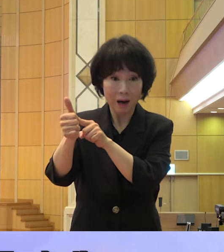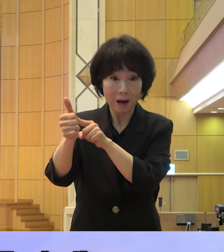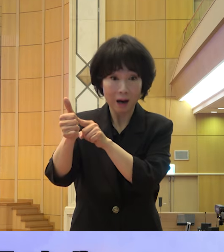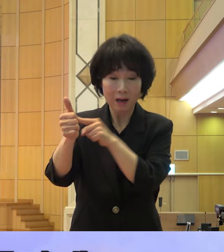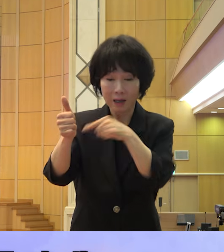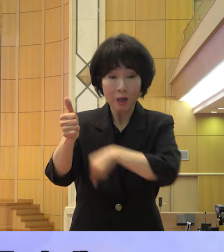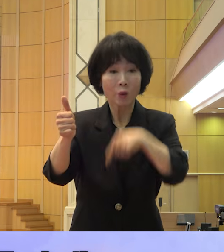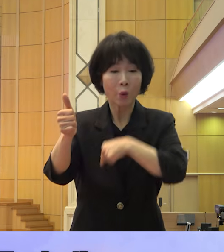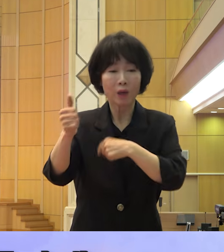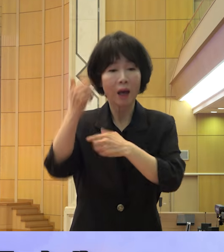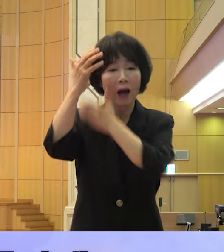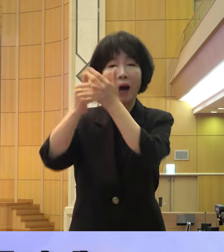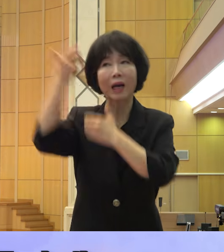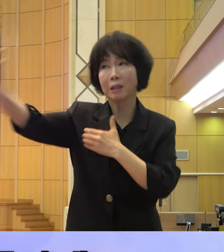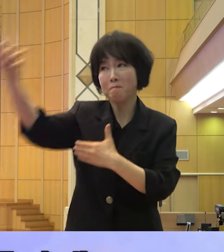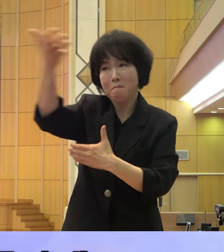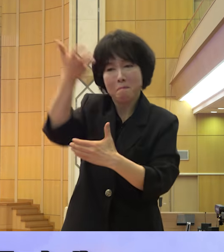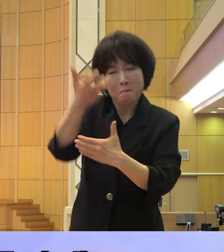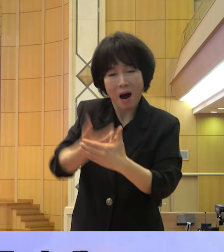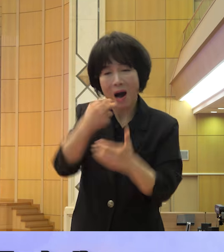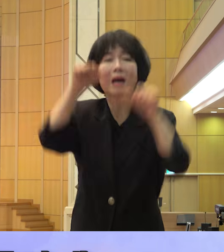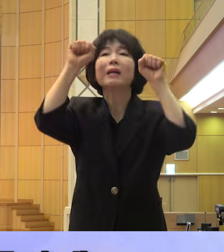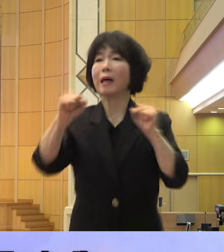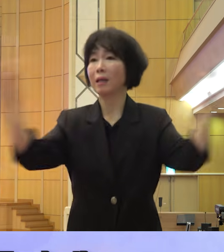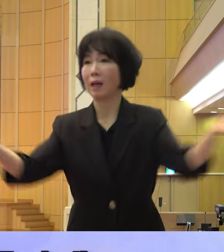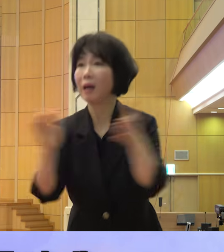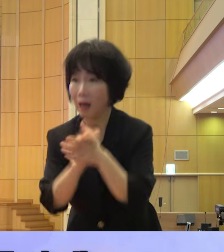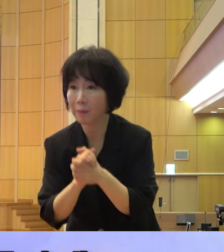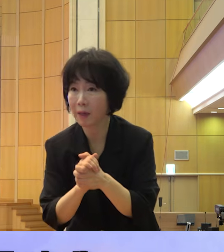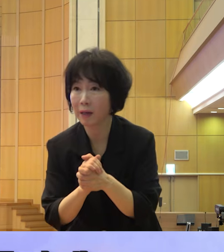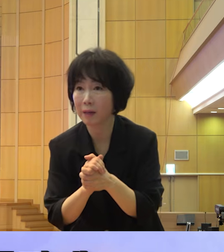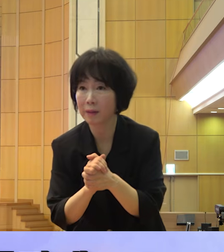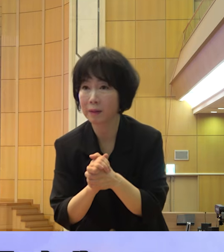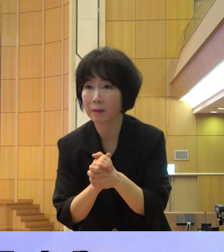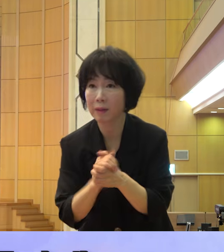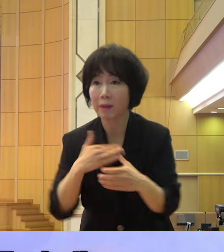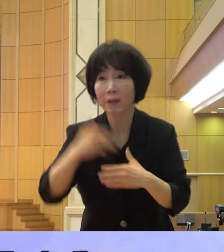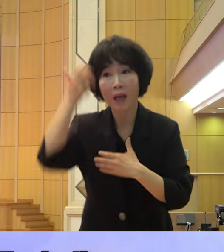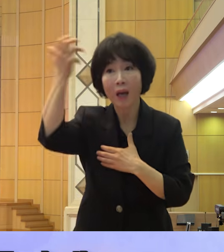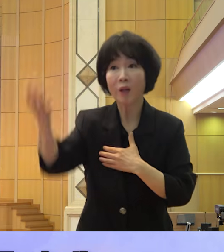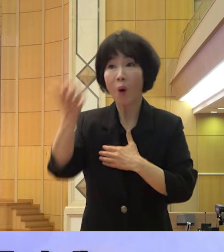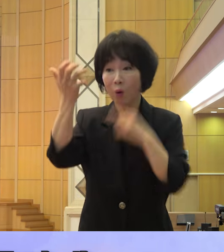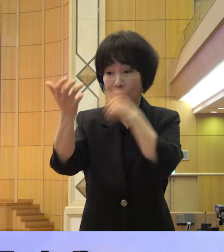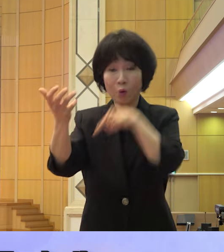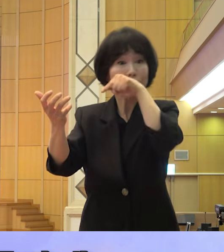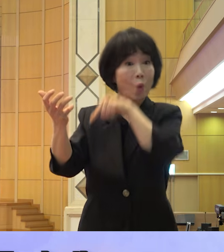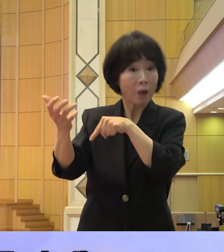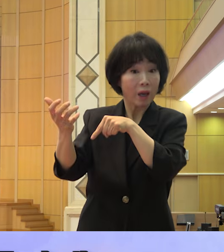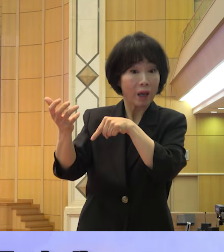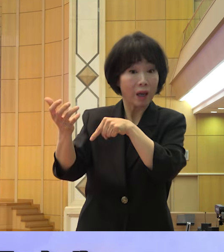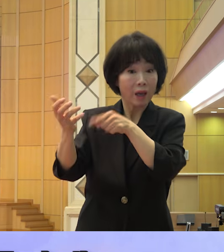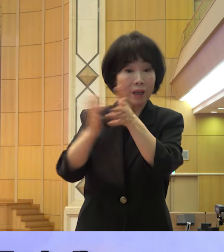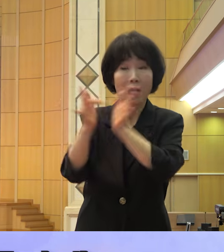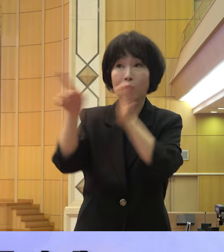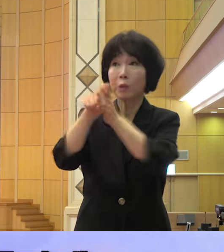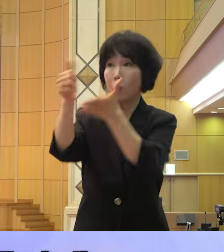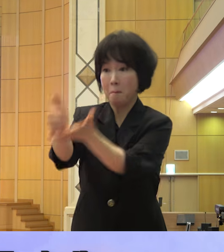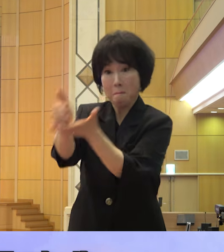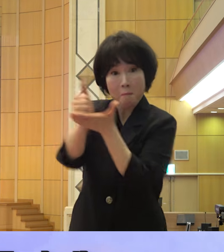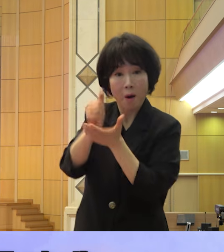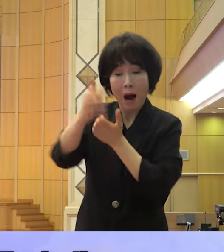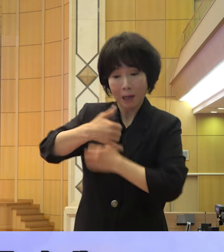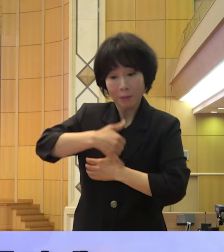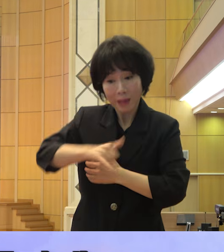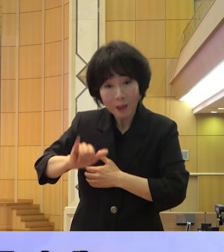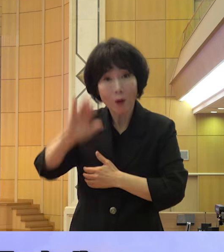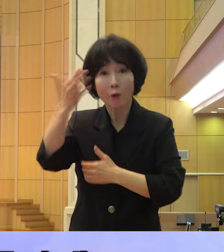속에 하나님이 있는 거예요. 할렐루야. 내 영혼 속에 예수님을 믿고 하나님의